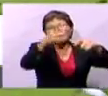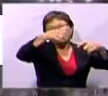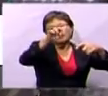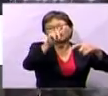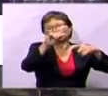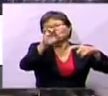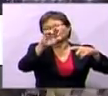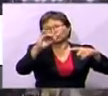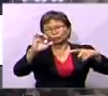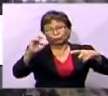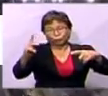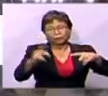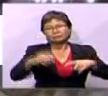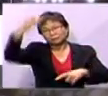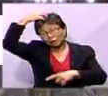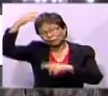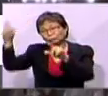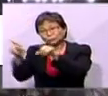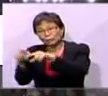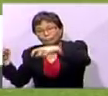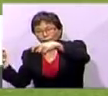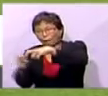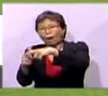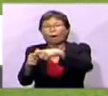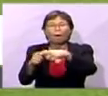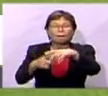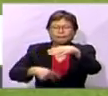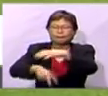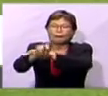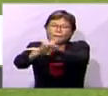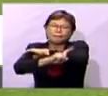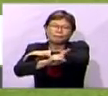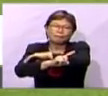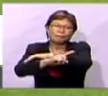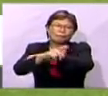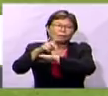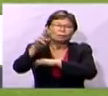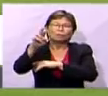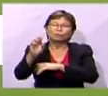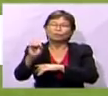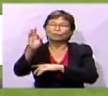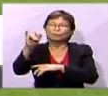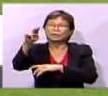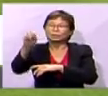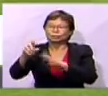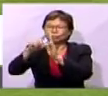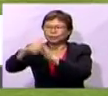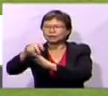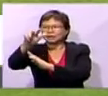Cruz. Bagaimanapun, Selangor menyamakan kedudukan menerusi sepakan penalti Rufino Segovia pada